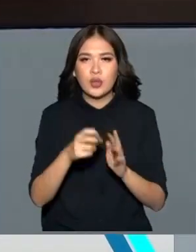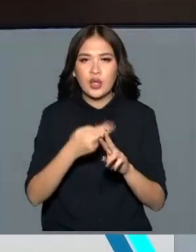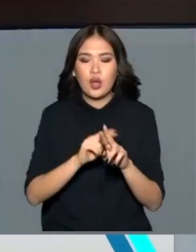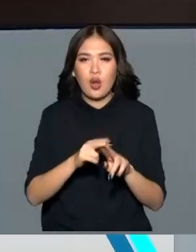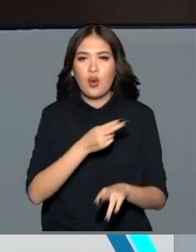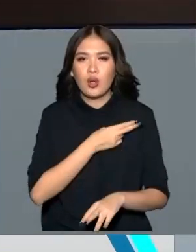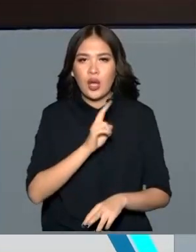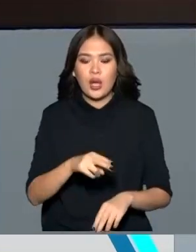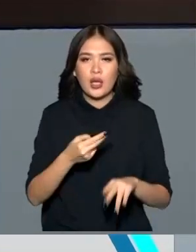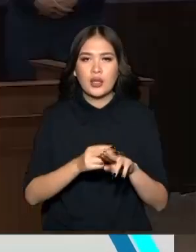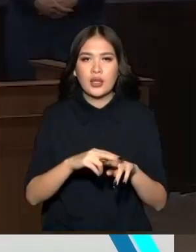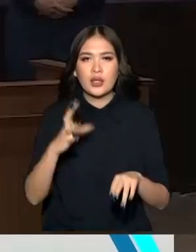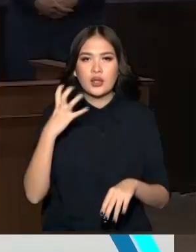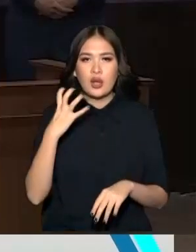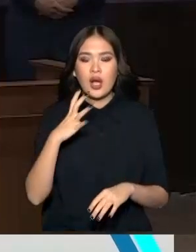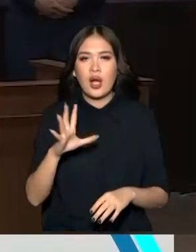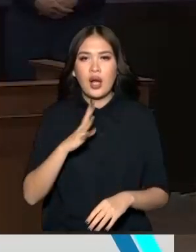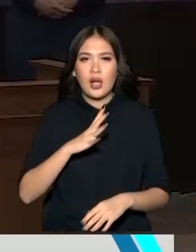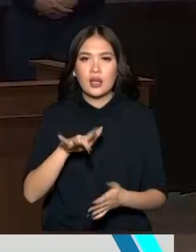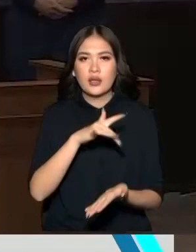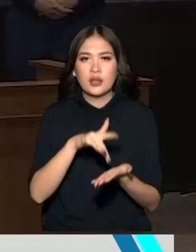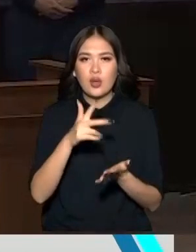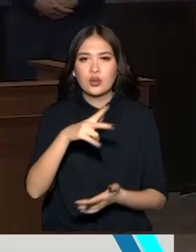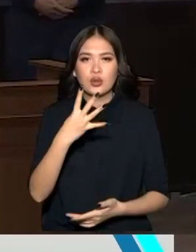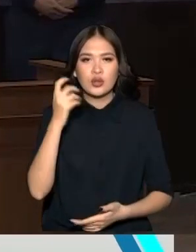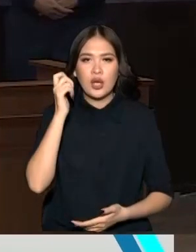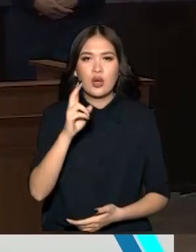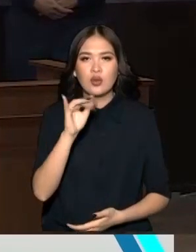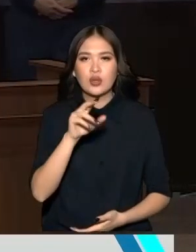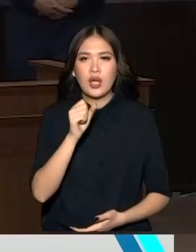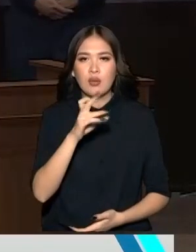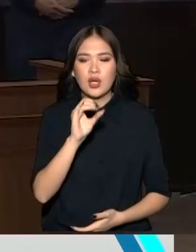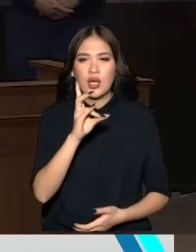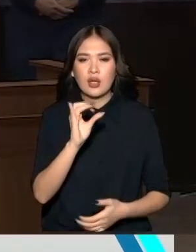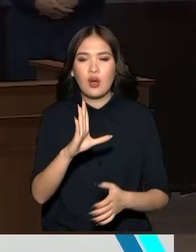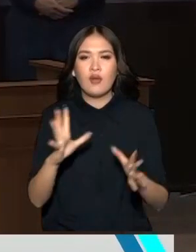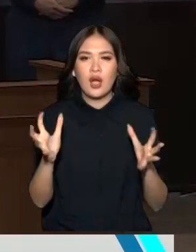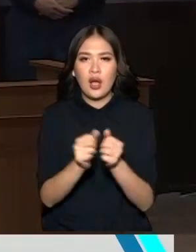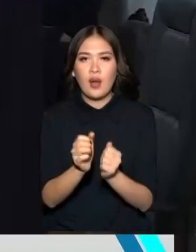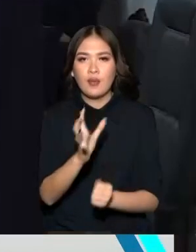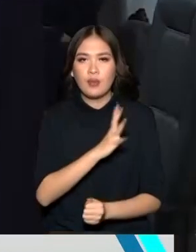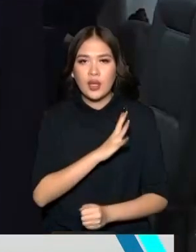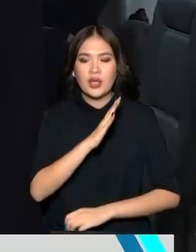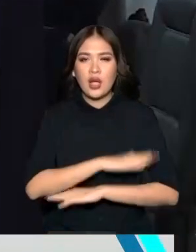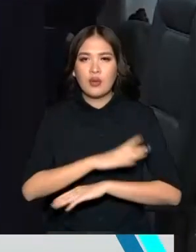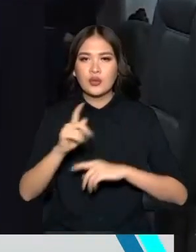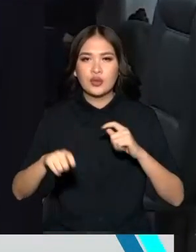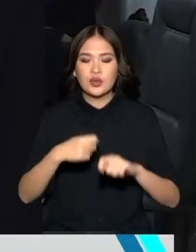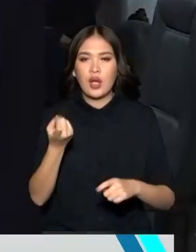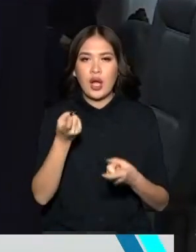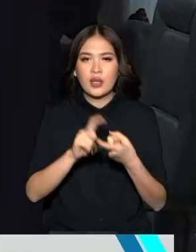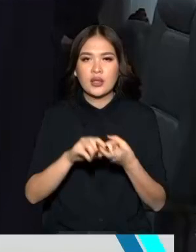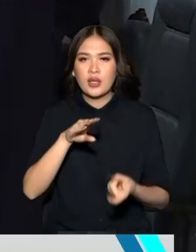ұзамай Қызылорда қаласының 34 жастағы тұрғыны Қазыбек Құдайбергенов қамауға алынып, оған жаппай тәртіпсіздіктерге қатысты